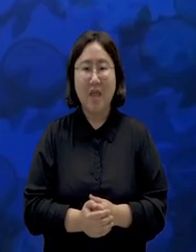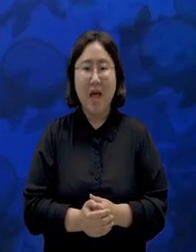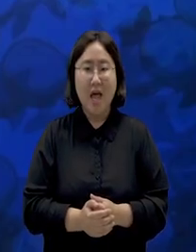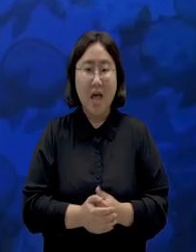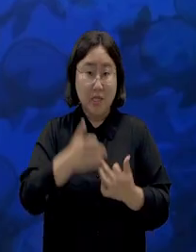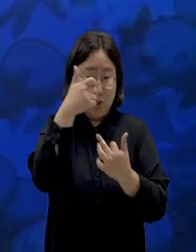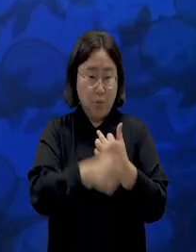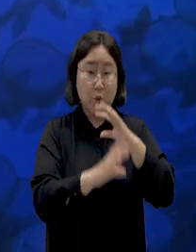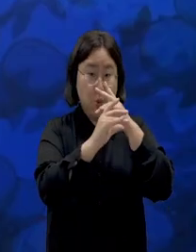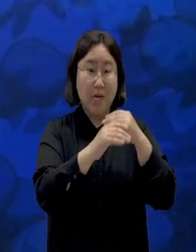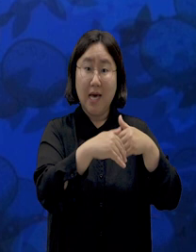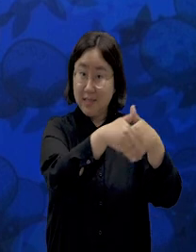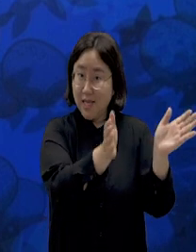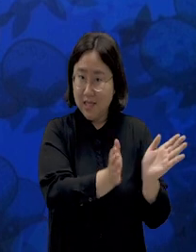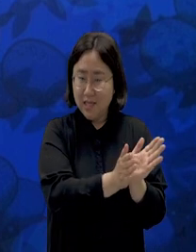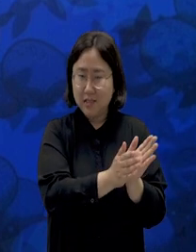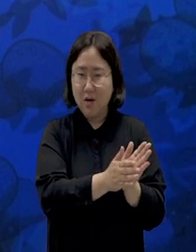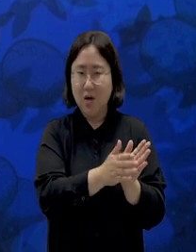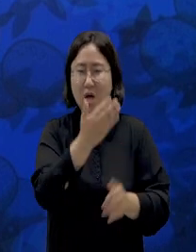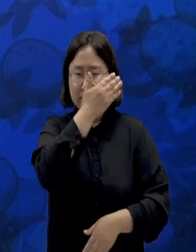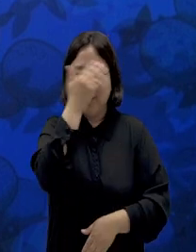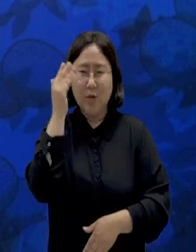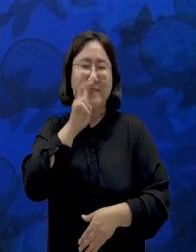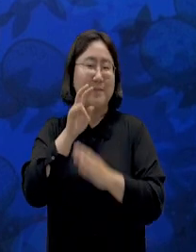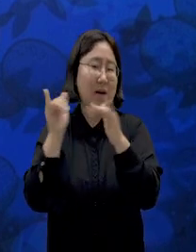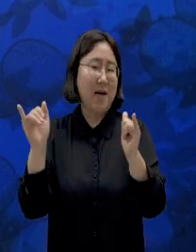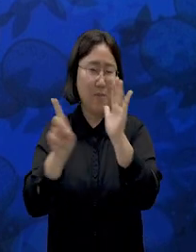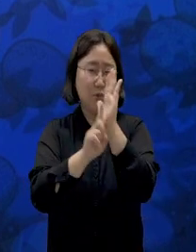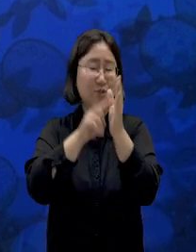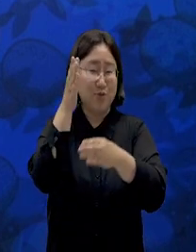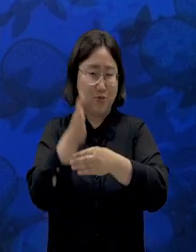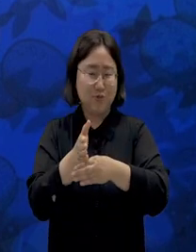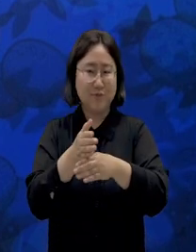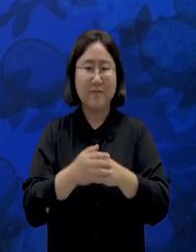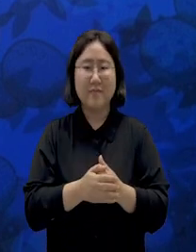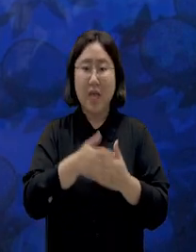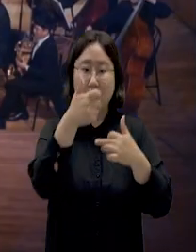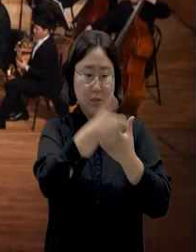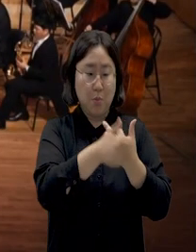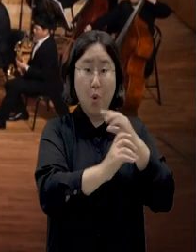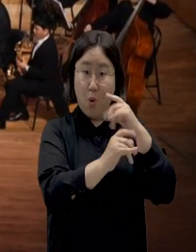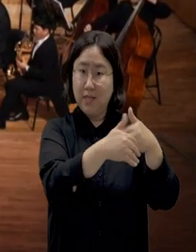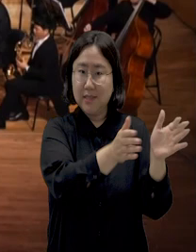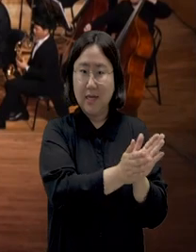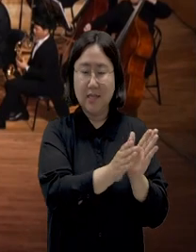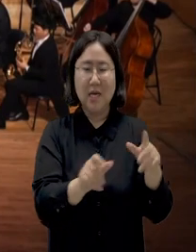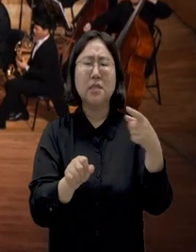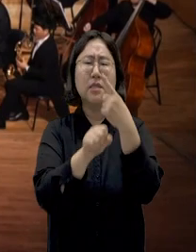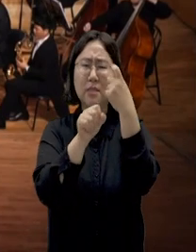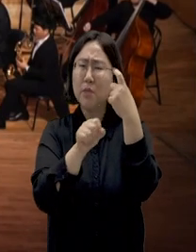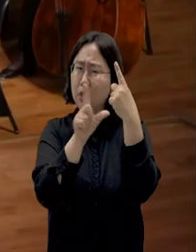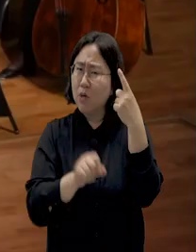도립 서귀포 관악단에서 젊고 재능 있는 신인 음악가를 모집합니다. 서귀포 관악단은 오는 11월